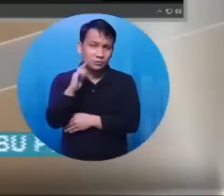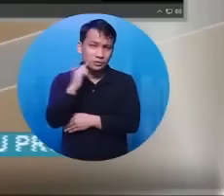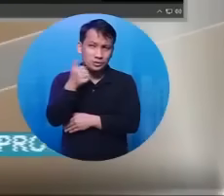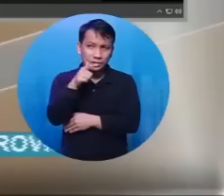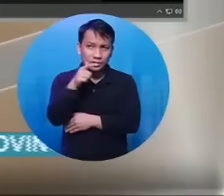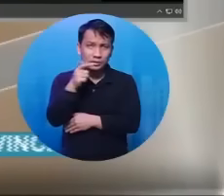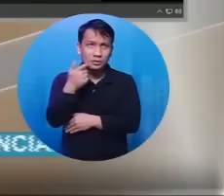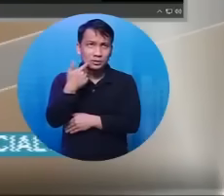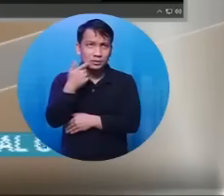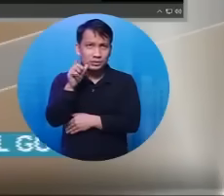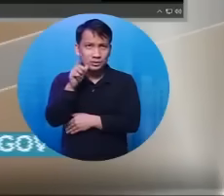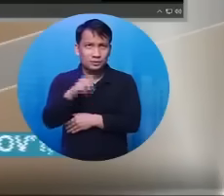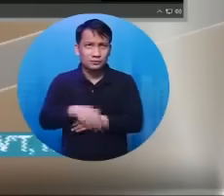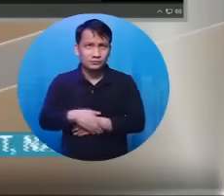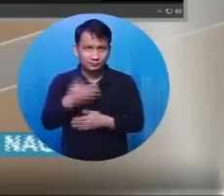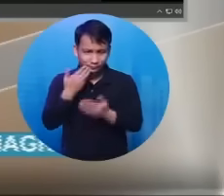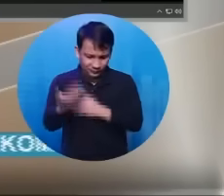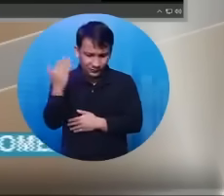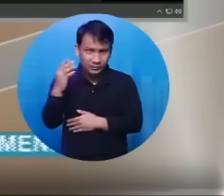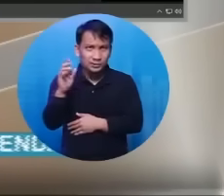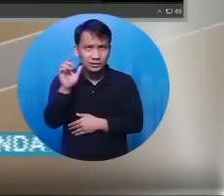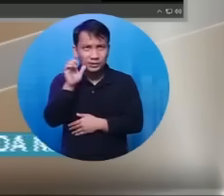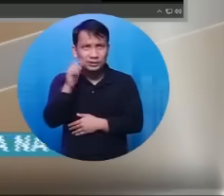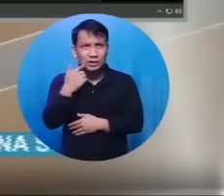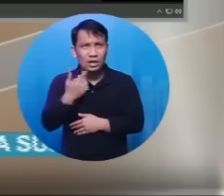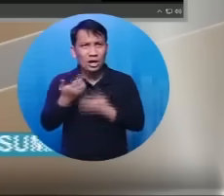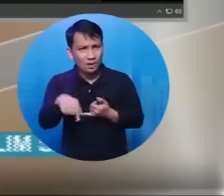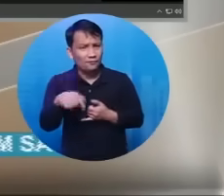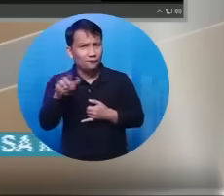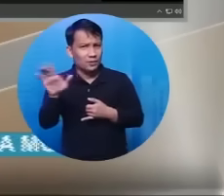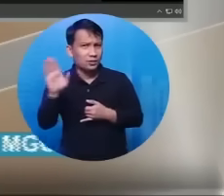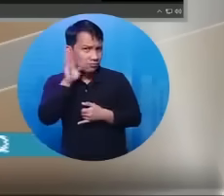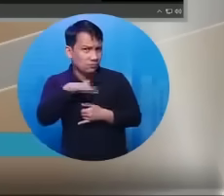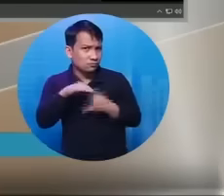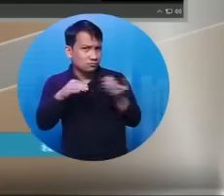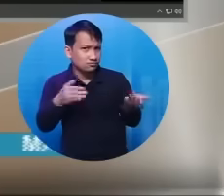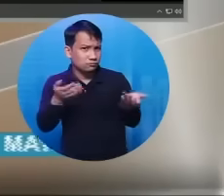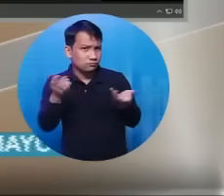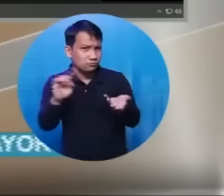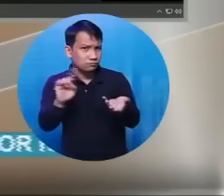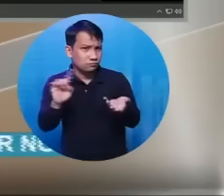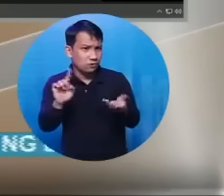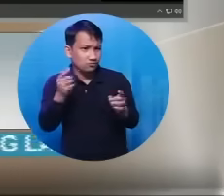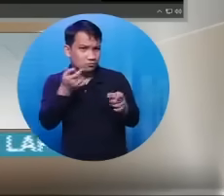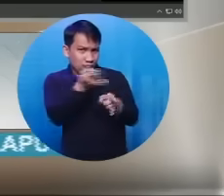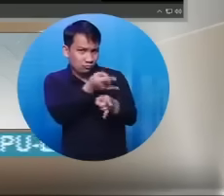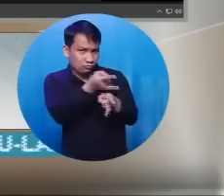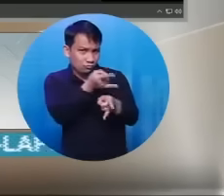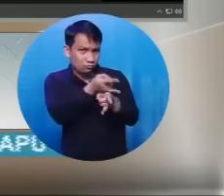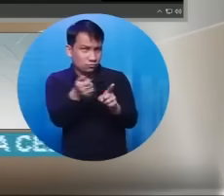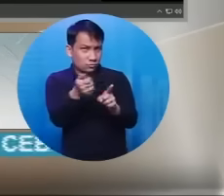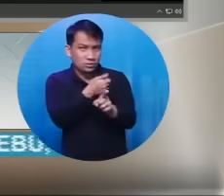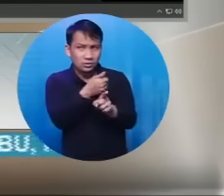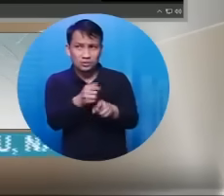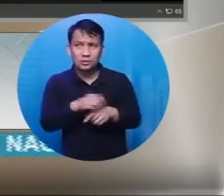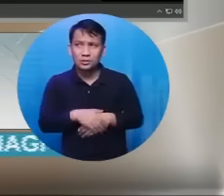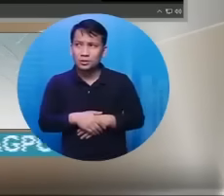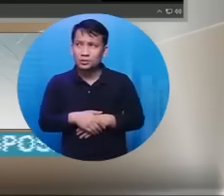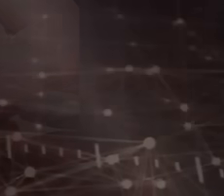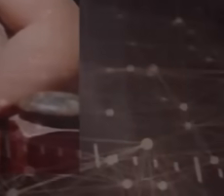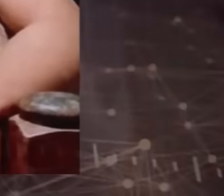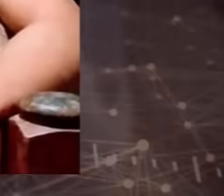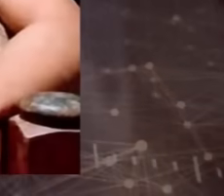sa iyo. Magandang araw po, Sir Rafi. Okay, so meron po kayong kapatid na binubuli po kayo, inaapi kayo? Bali